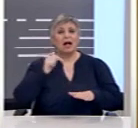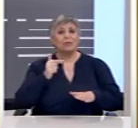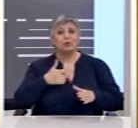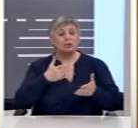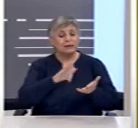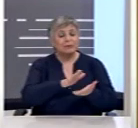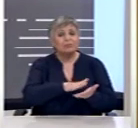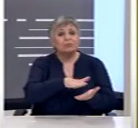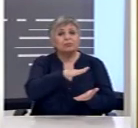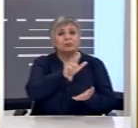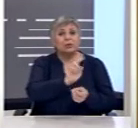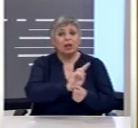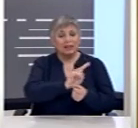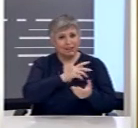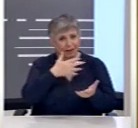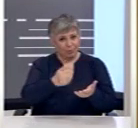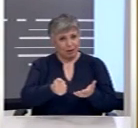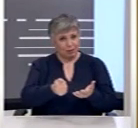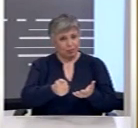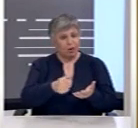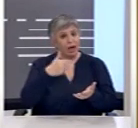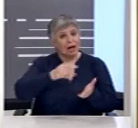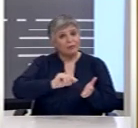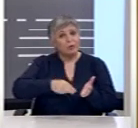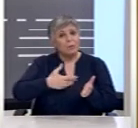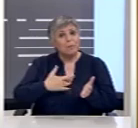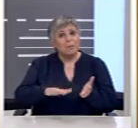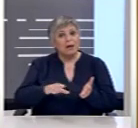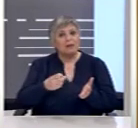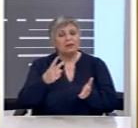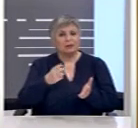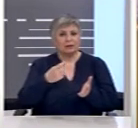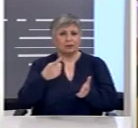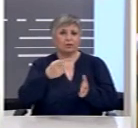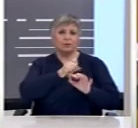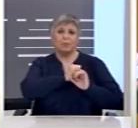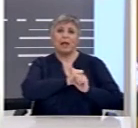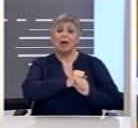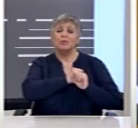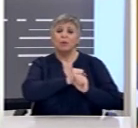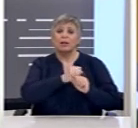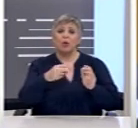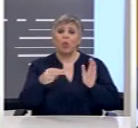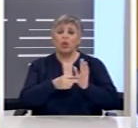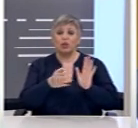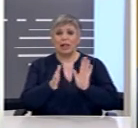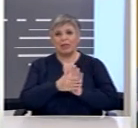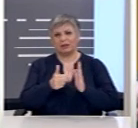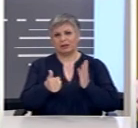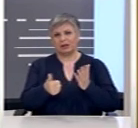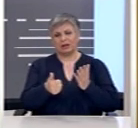υπεγράφει στις 21 Γενάρη του 16 και στο